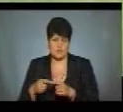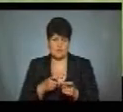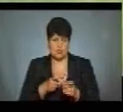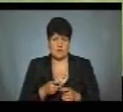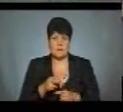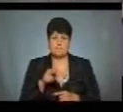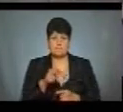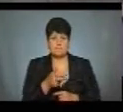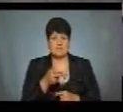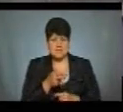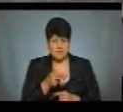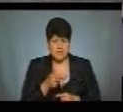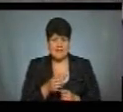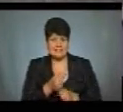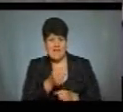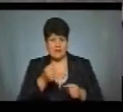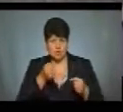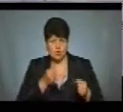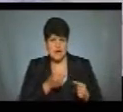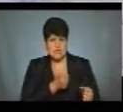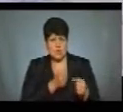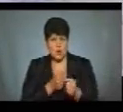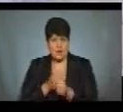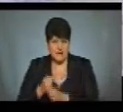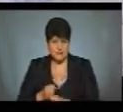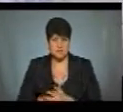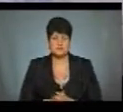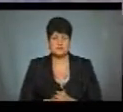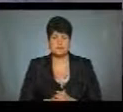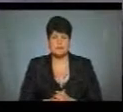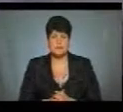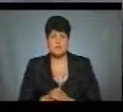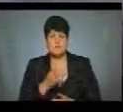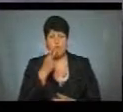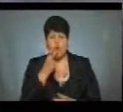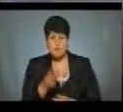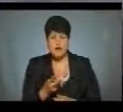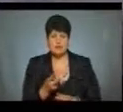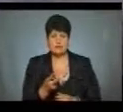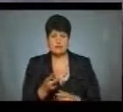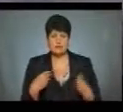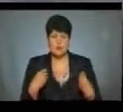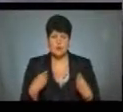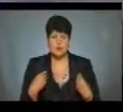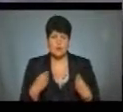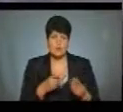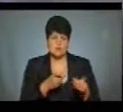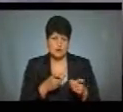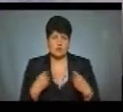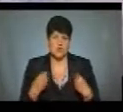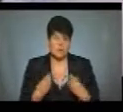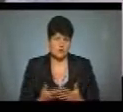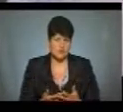пістолета Макарова, автомата Калашникова і кулемета. Побачив озброєння, обмундирування, з яким працюють